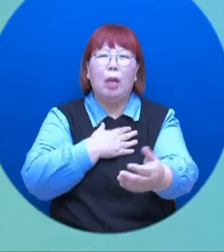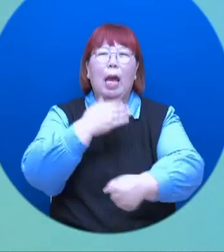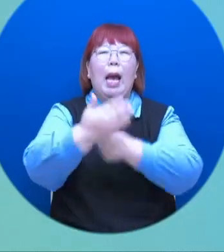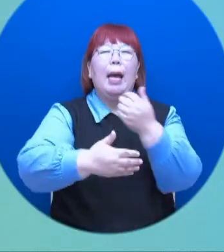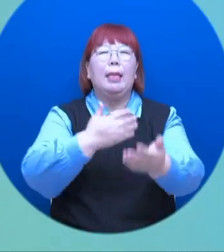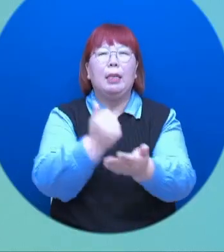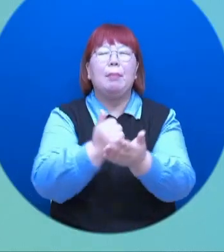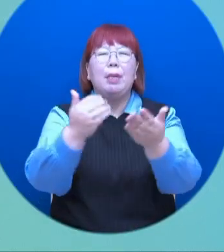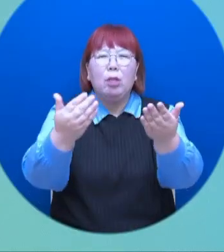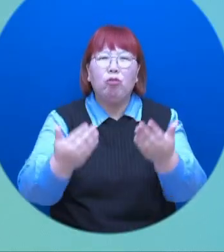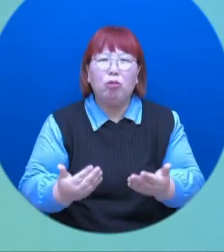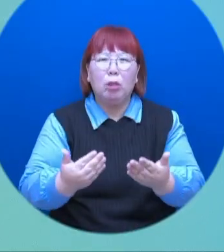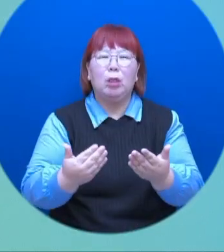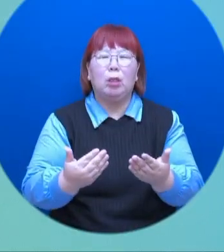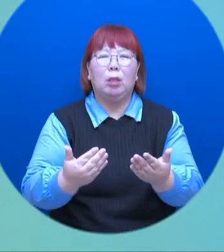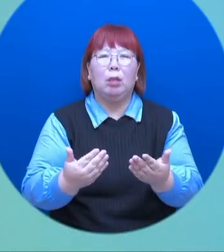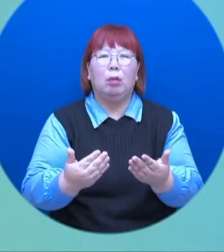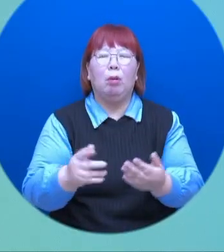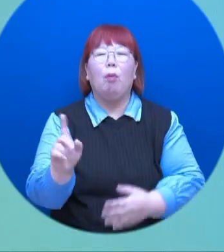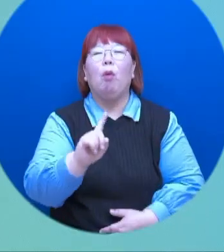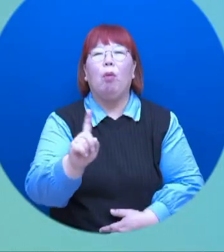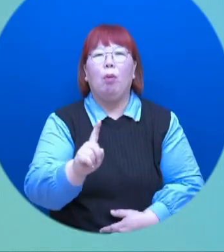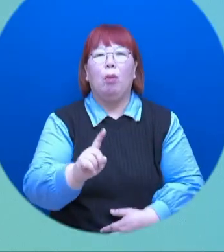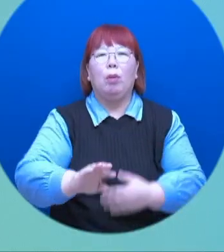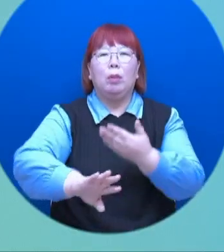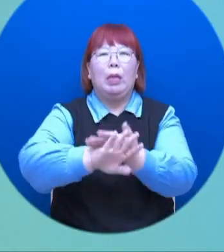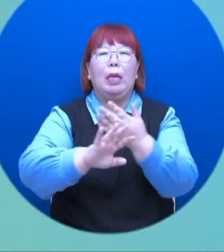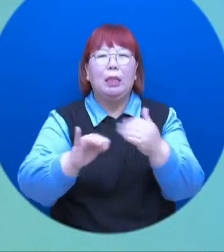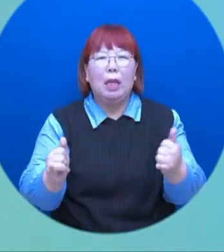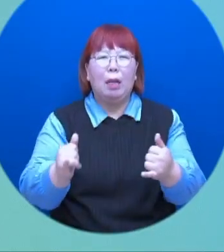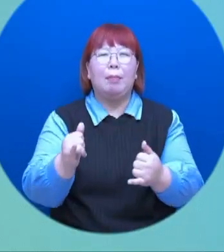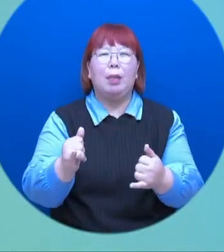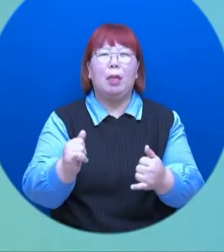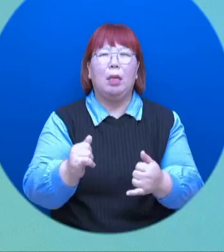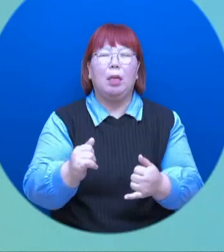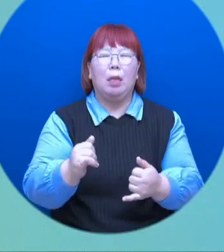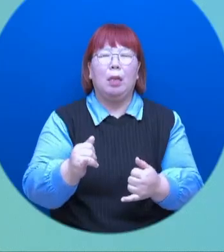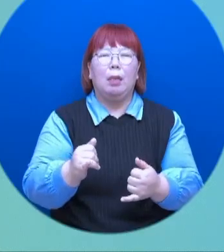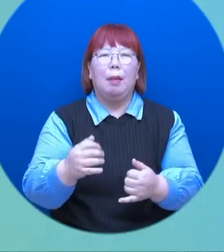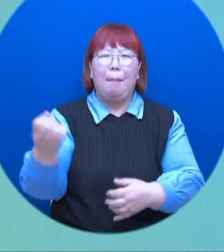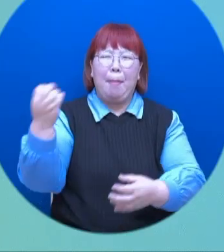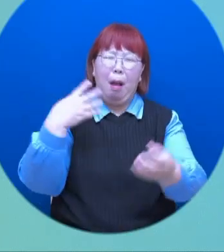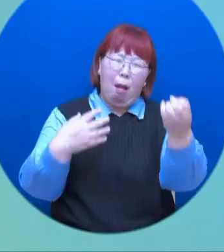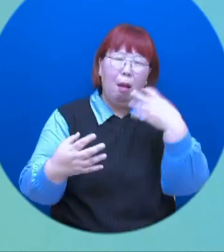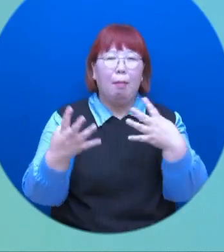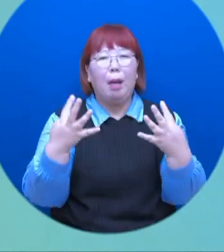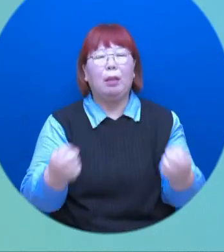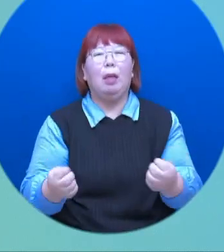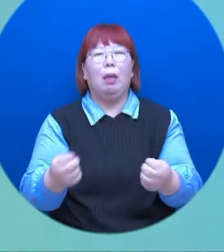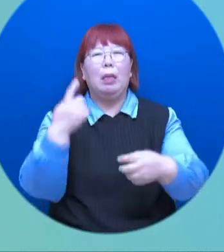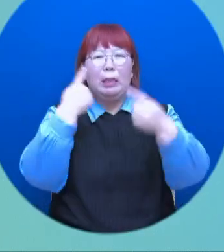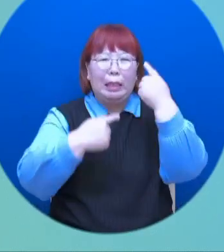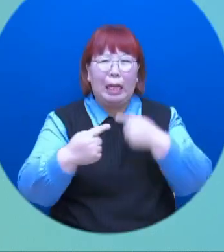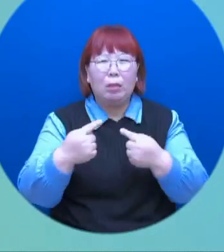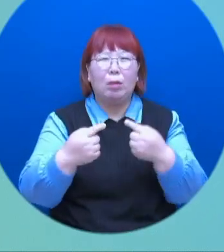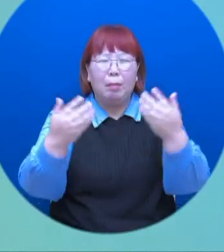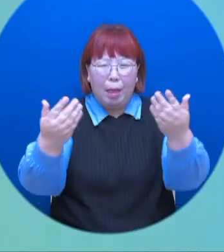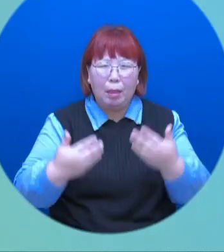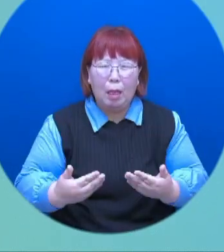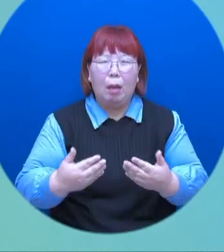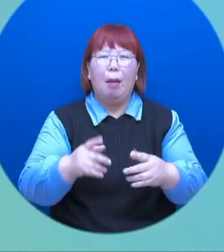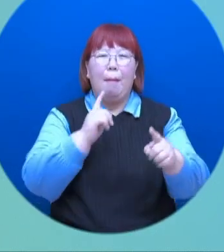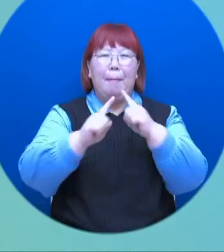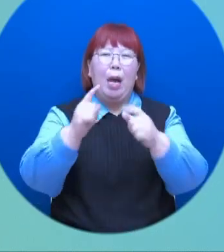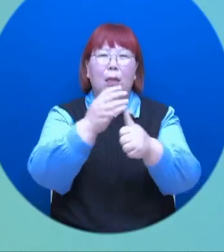하나님의 주시는 미션은 그거죠. 남들이 수없이 저와 여러분에게 하는 말들이 있어요. 상처 입습니다. 말들을